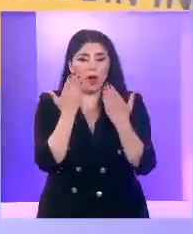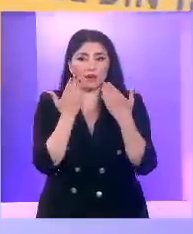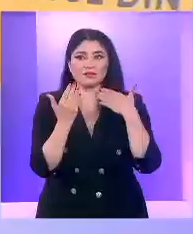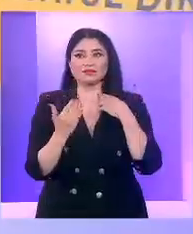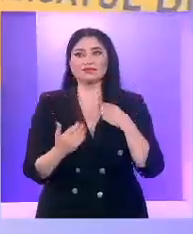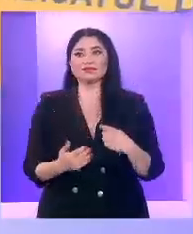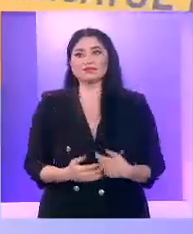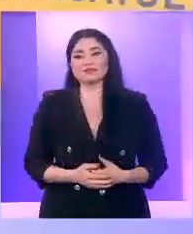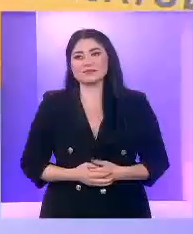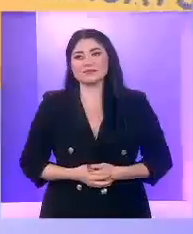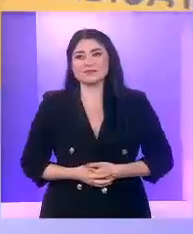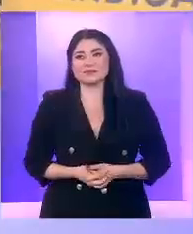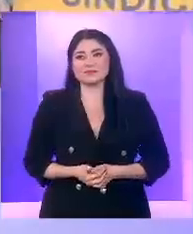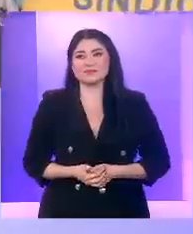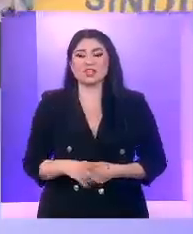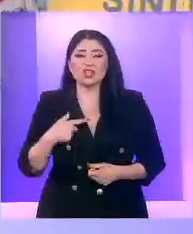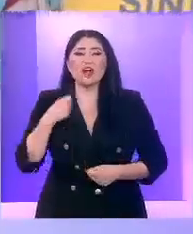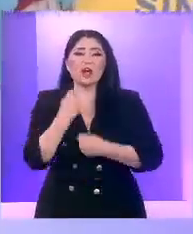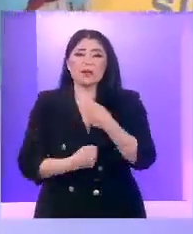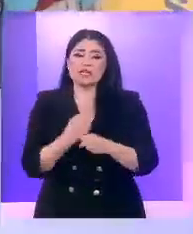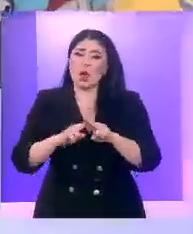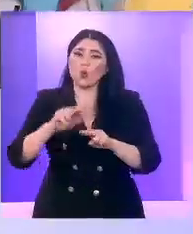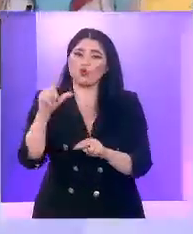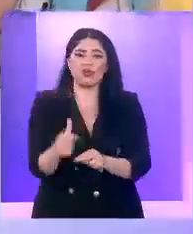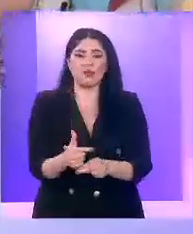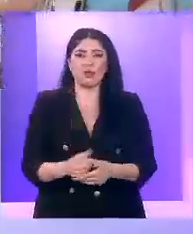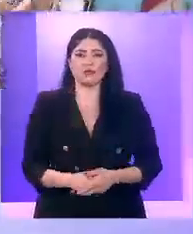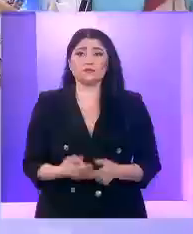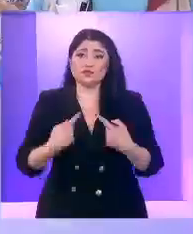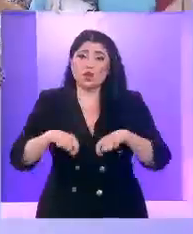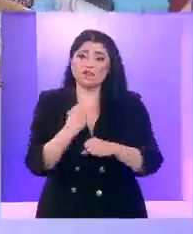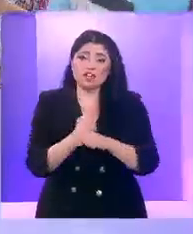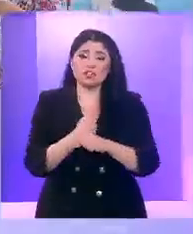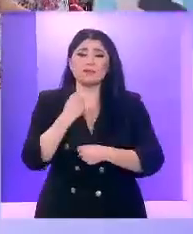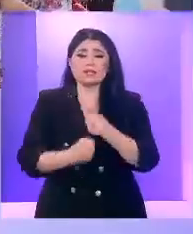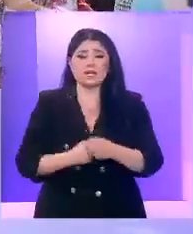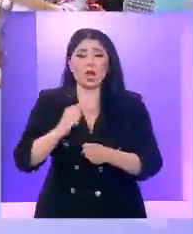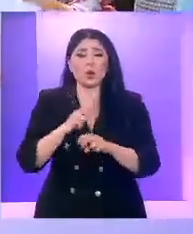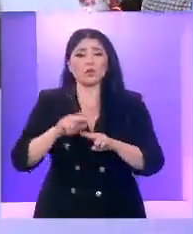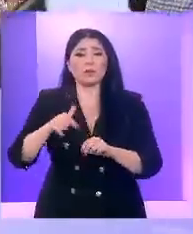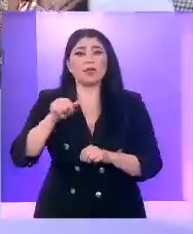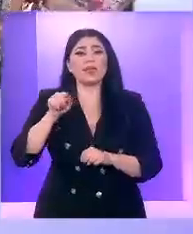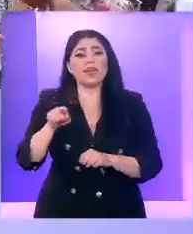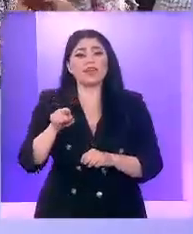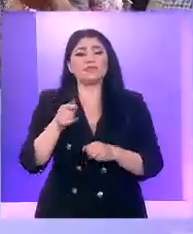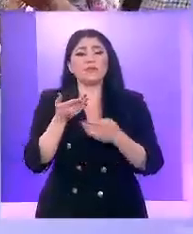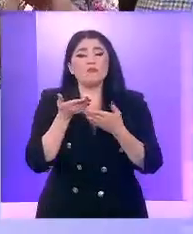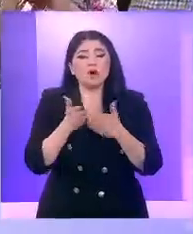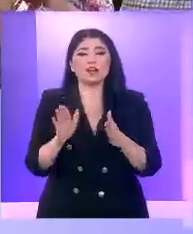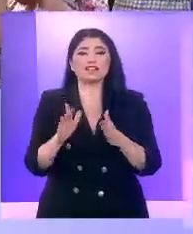să își facă meseria așa cum trebuie. Noi ne facem meseria cum trebuie, ei pornesc în viață cum